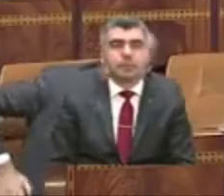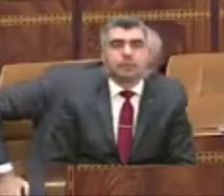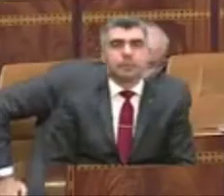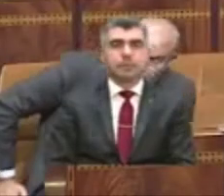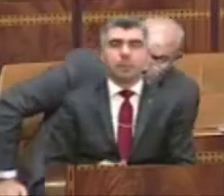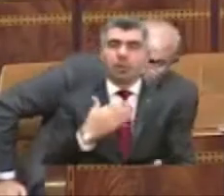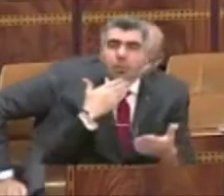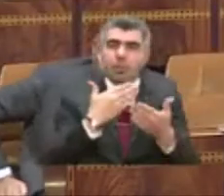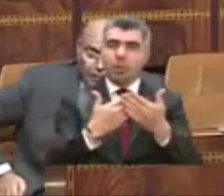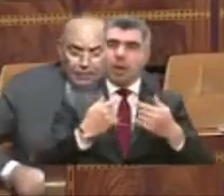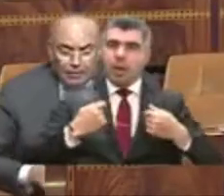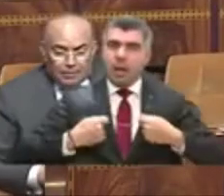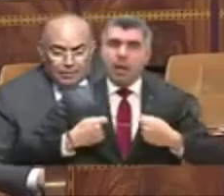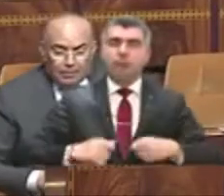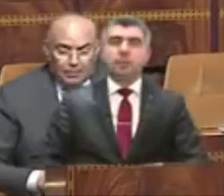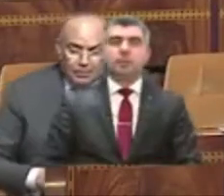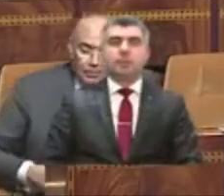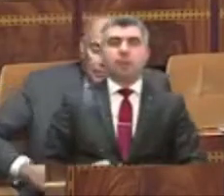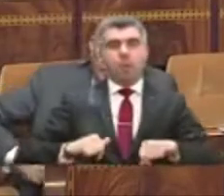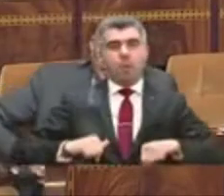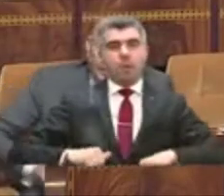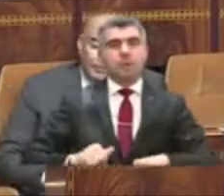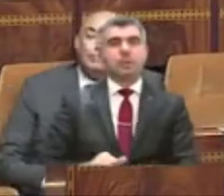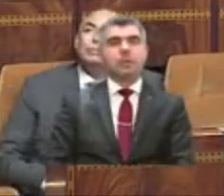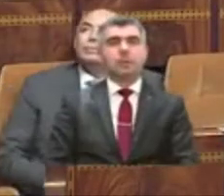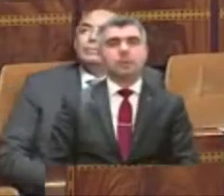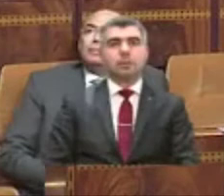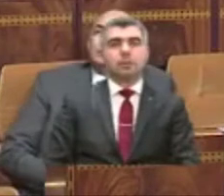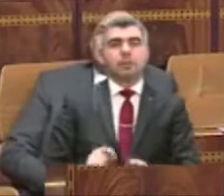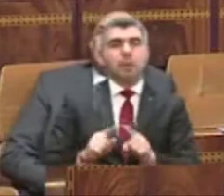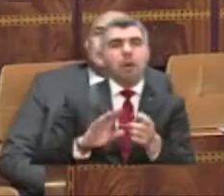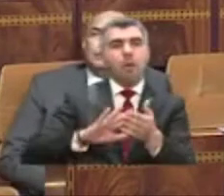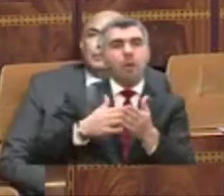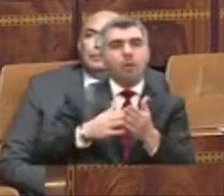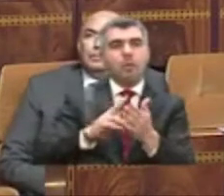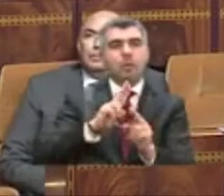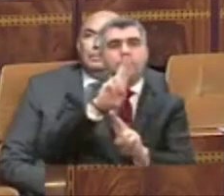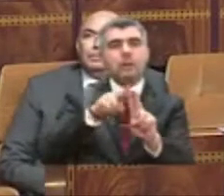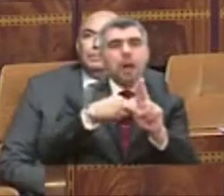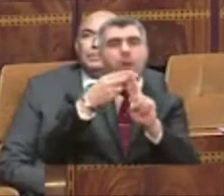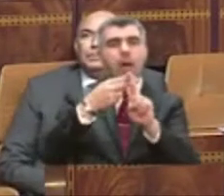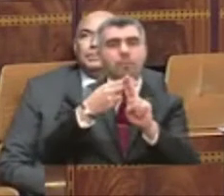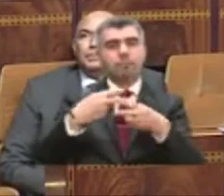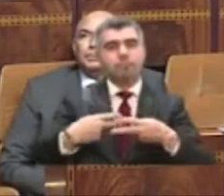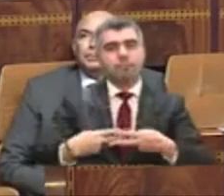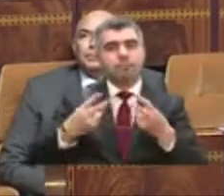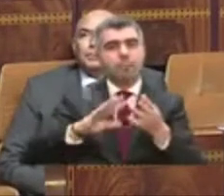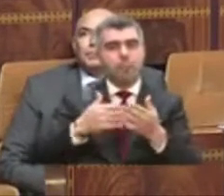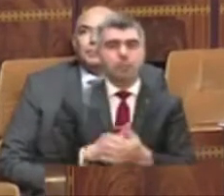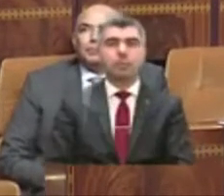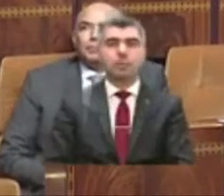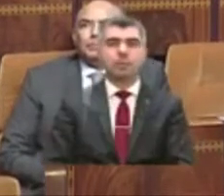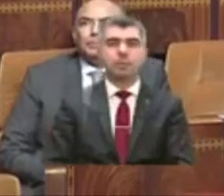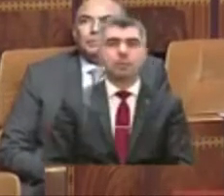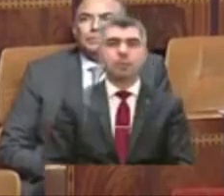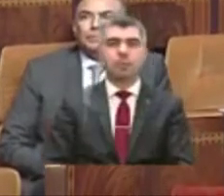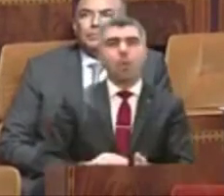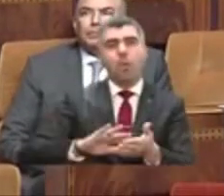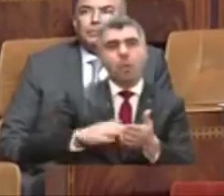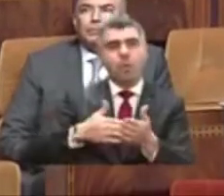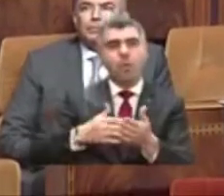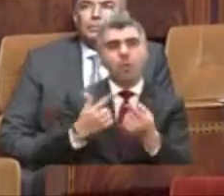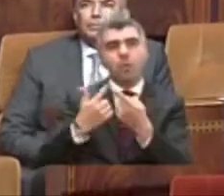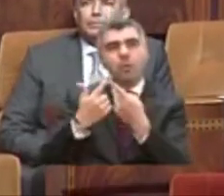شكرا سيد الرئيس، شكرا سيد الوزير على الإجابة اللي قدمته، واللي في الحقيقة حيدت عليا واحد